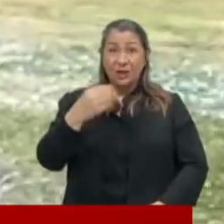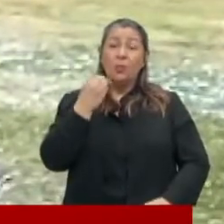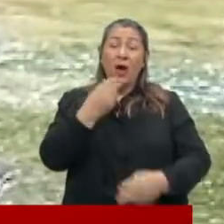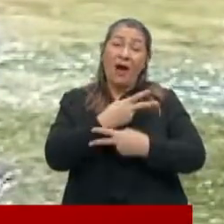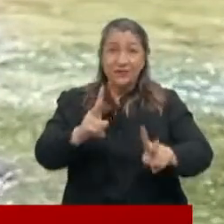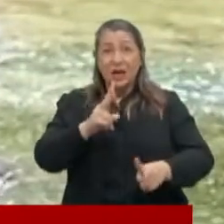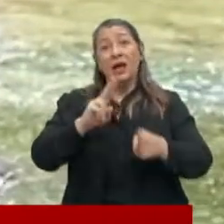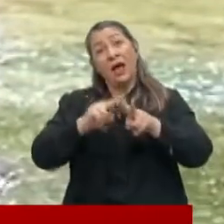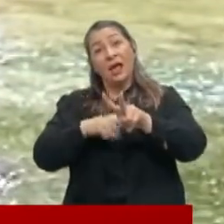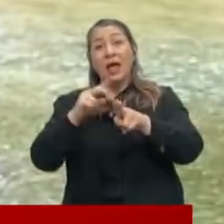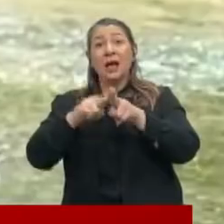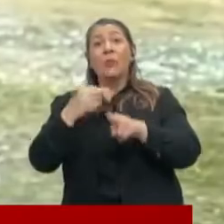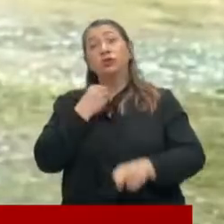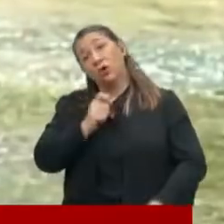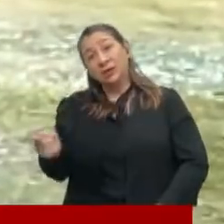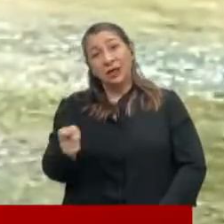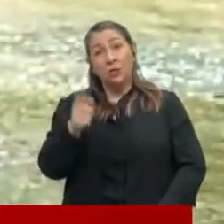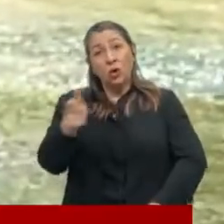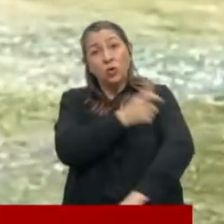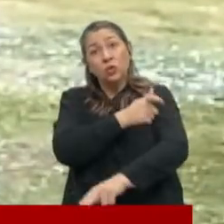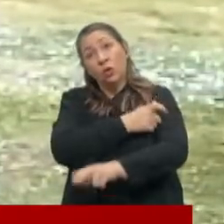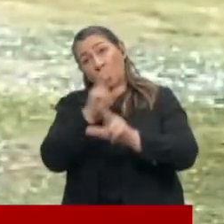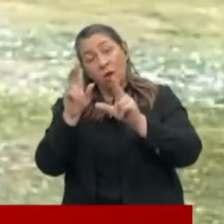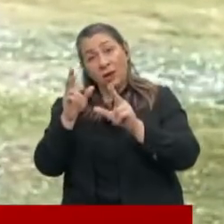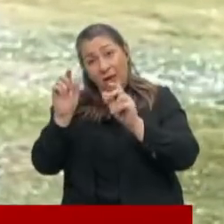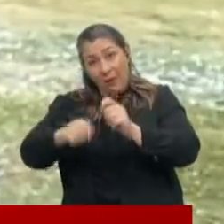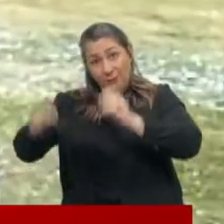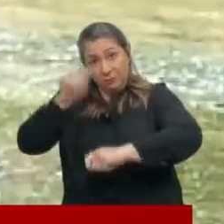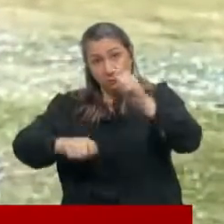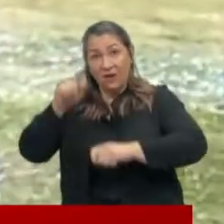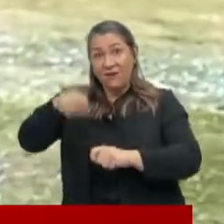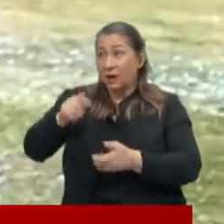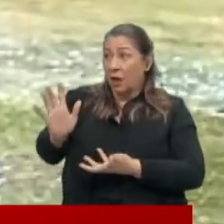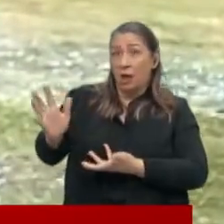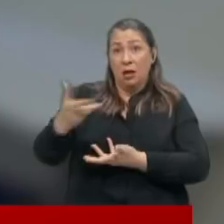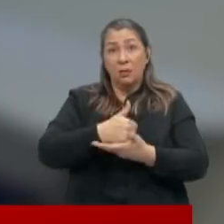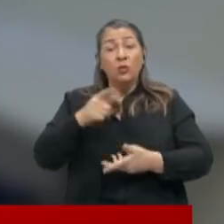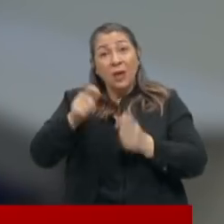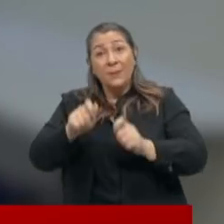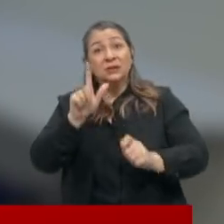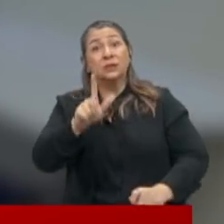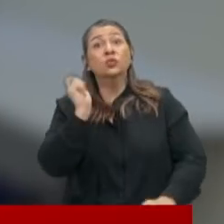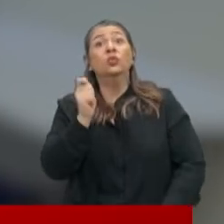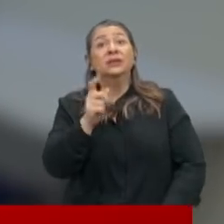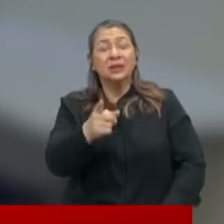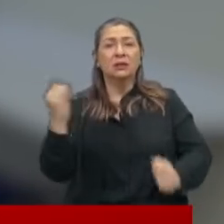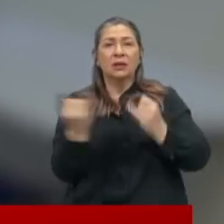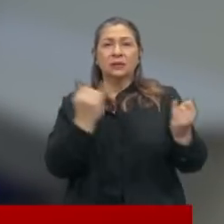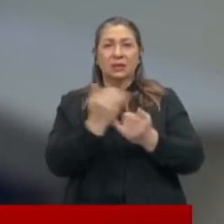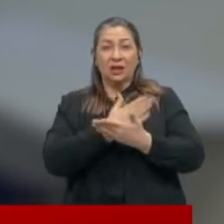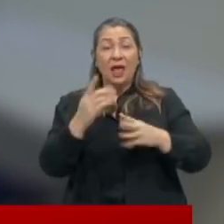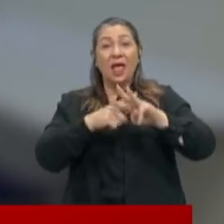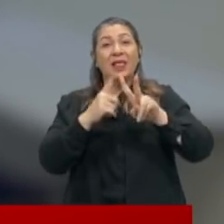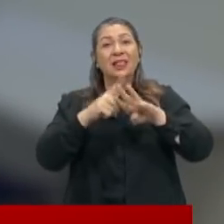KYK borçlarını ödesenize bu çocukları. Bu gençlere yurt yapın diye topladığınız vergilerini vatandaşa kullanmak zorundasınız. Tartışmalar devam ederken